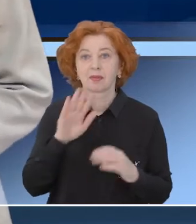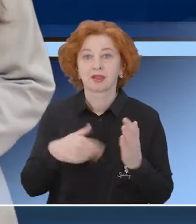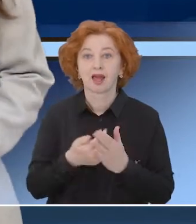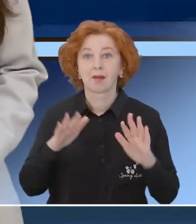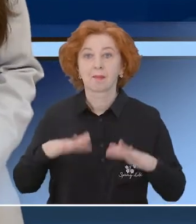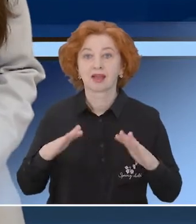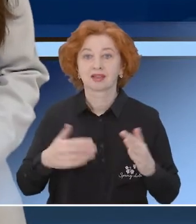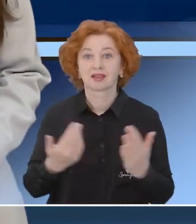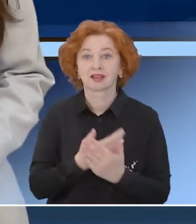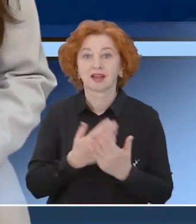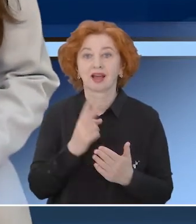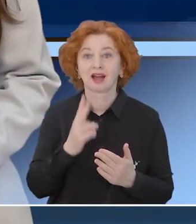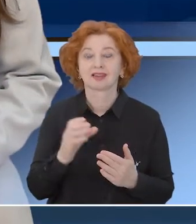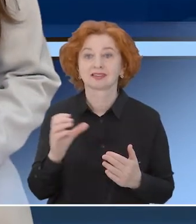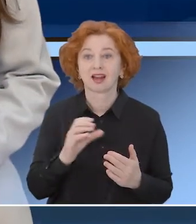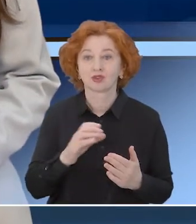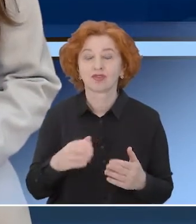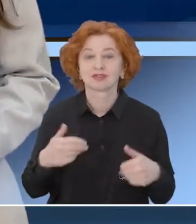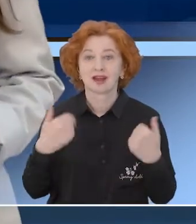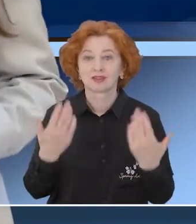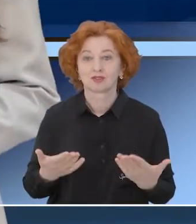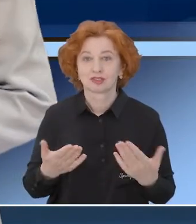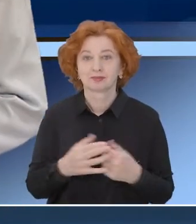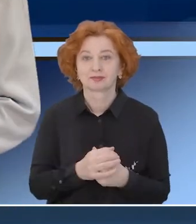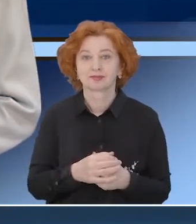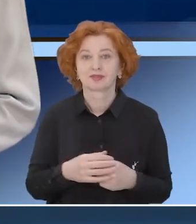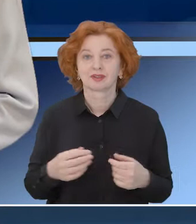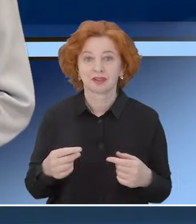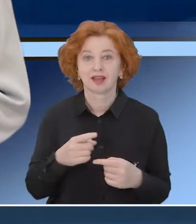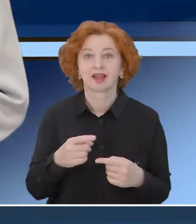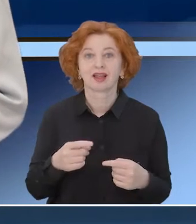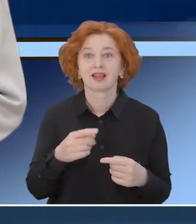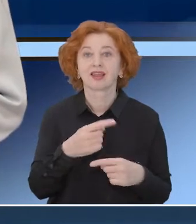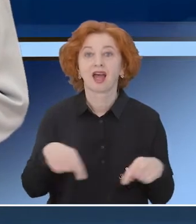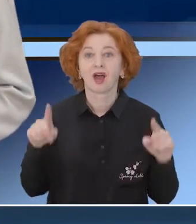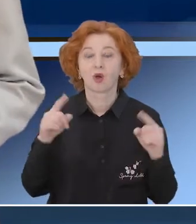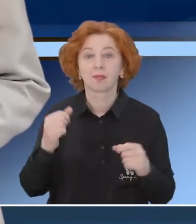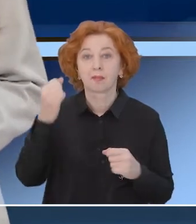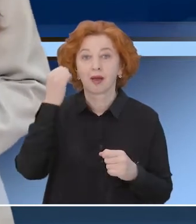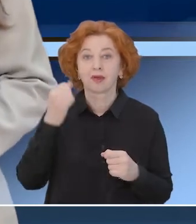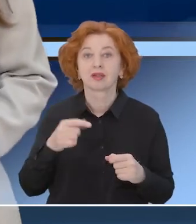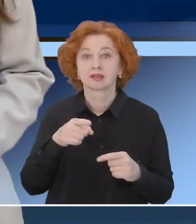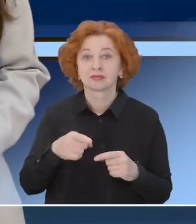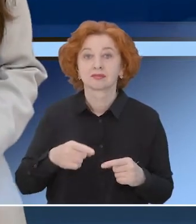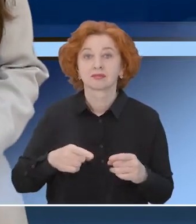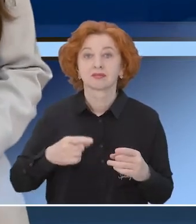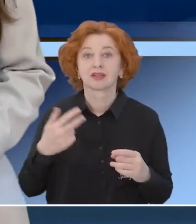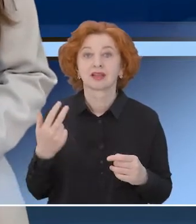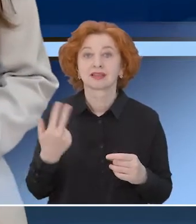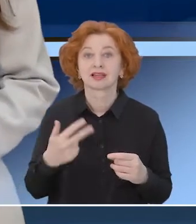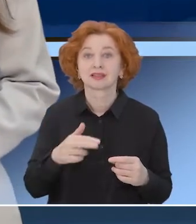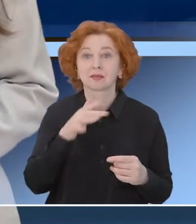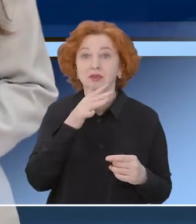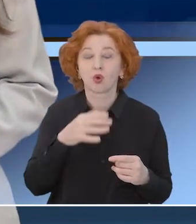Самое время для местных новостей. С вами Каролина Стрельцова. Здравствуйте. Якорь памяти. Все мы знаем этот удивительный,